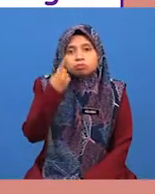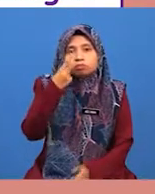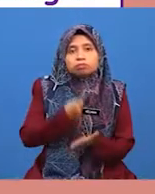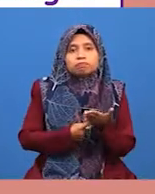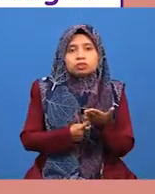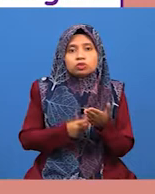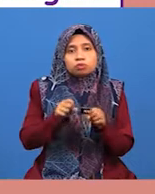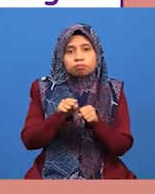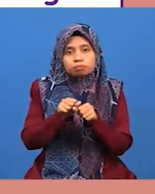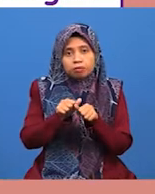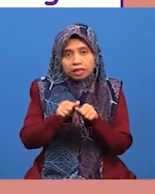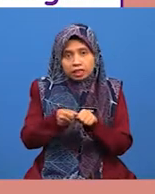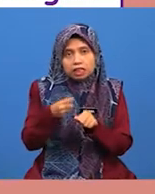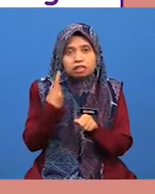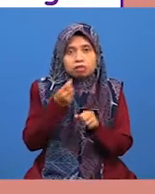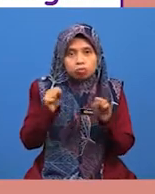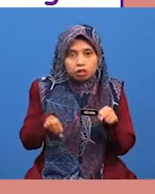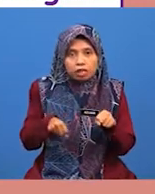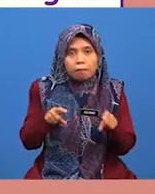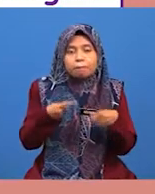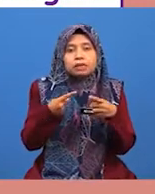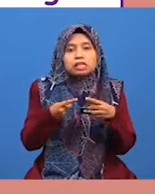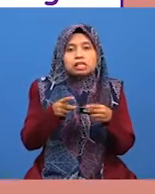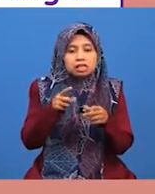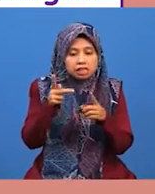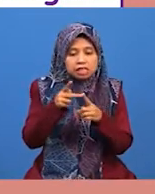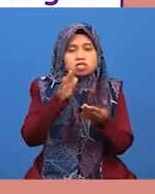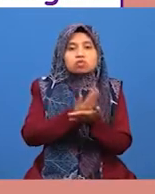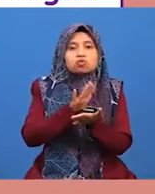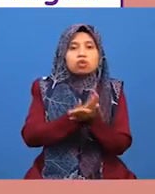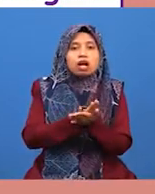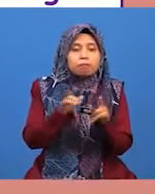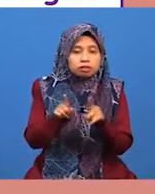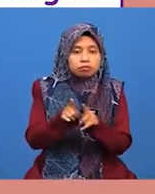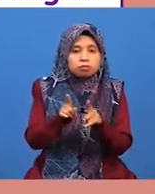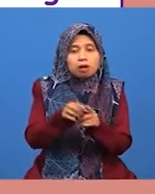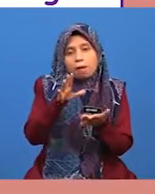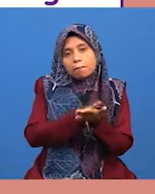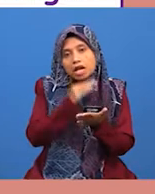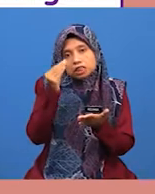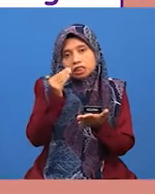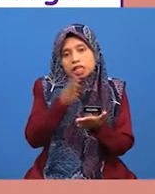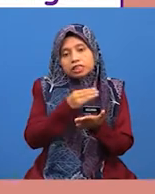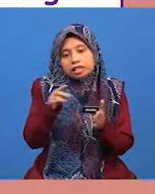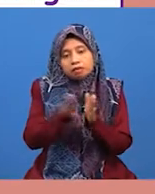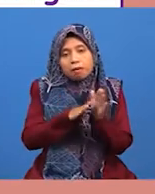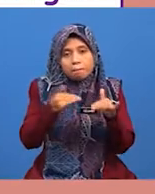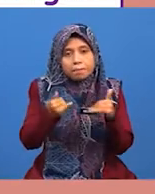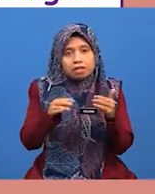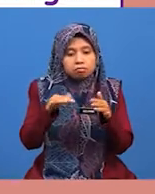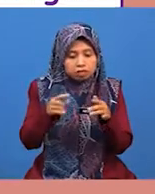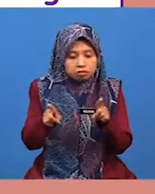apa? Agar kita boleh pergi ke sekolah bersama-sama, belajar bersama-sama dan